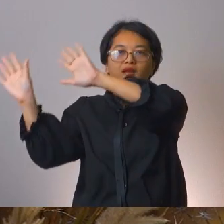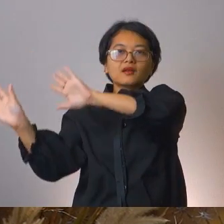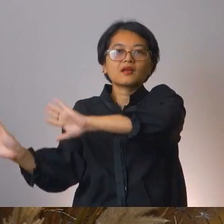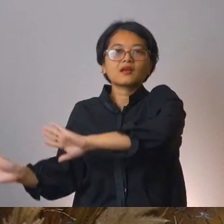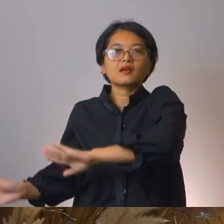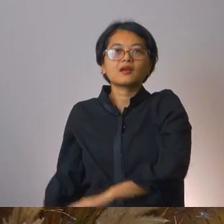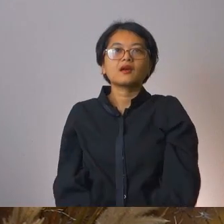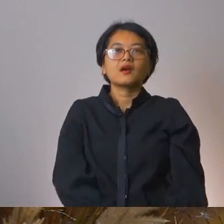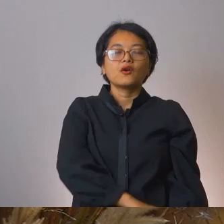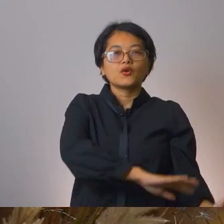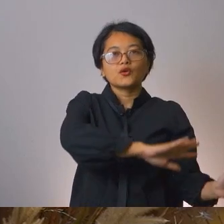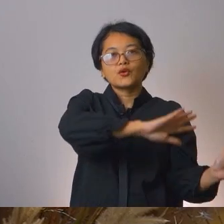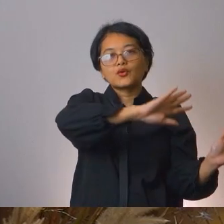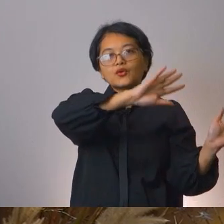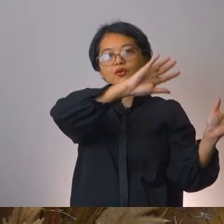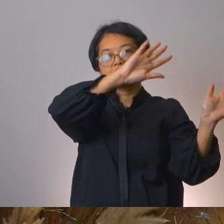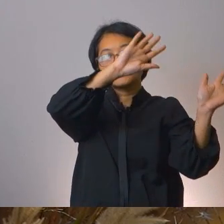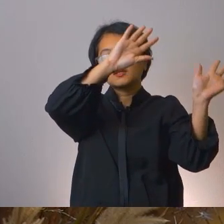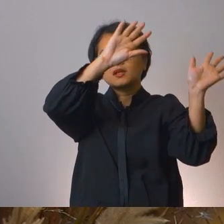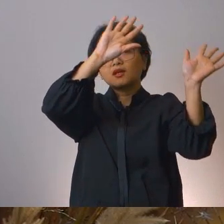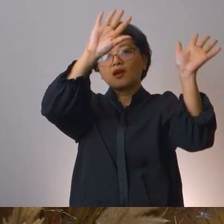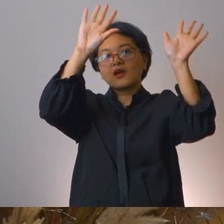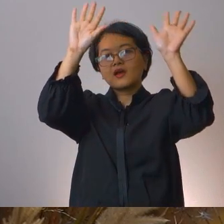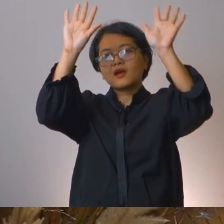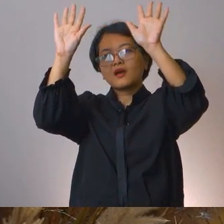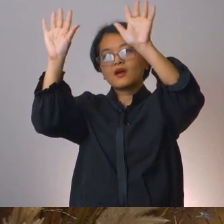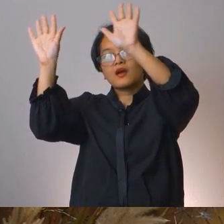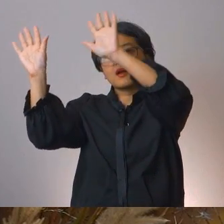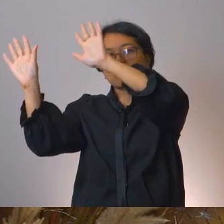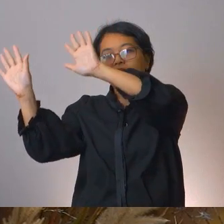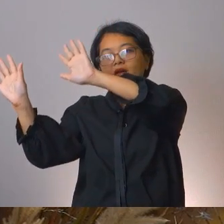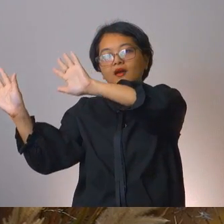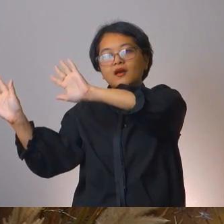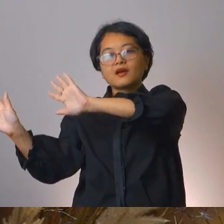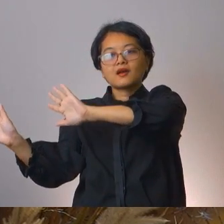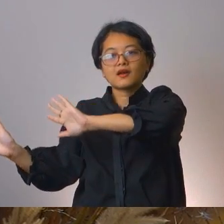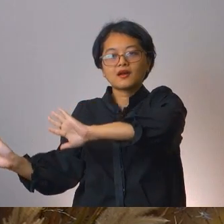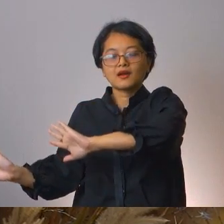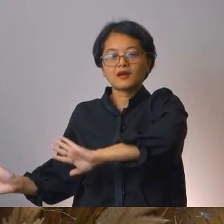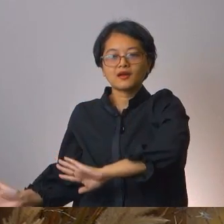Hosiana, Hosiana.